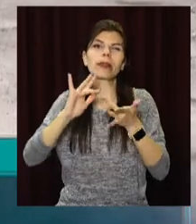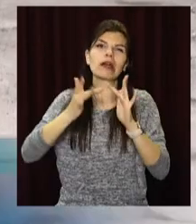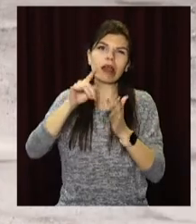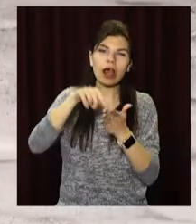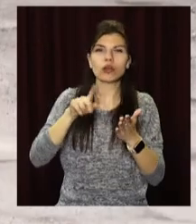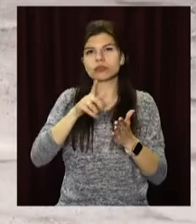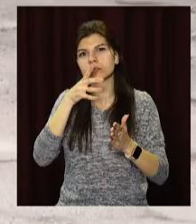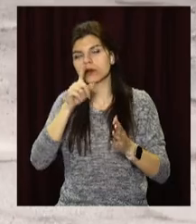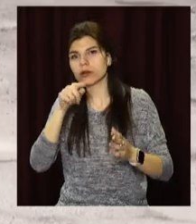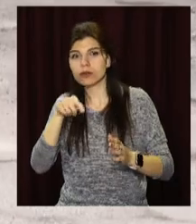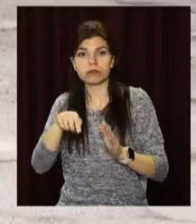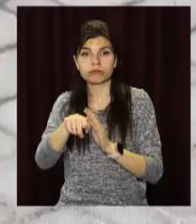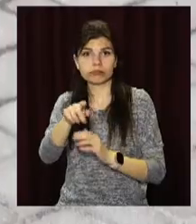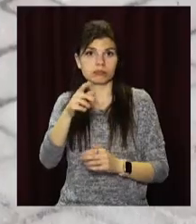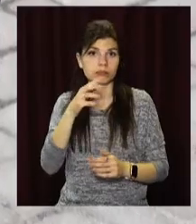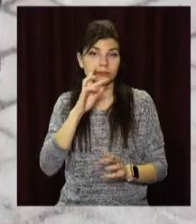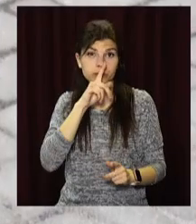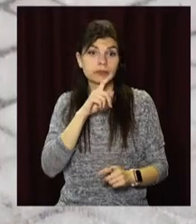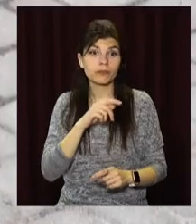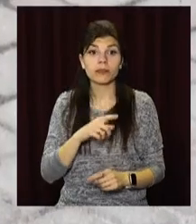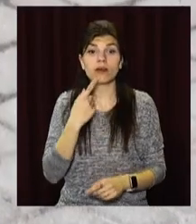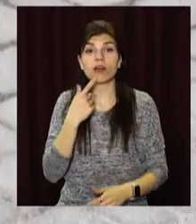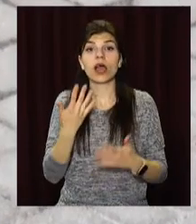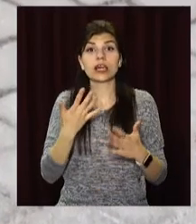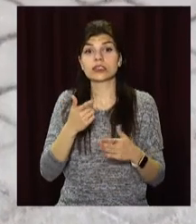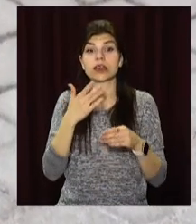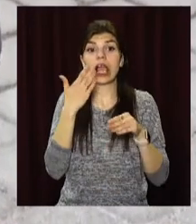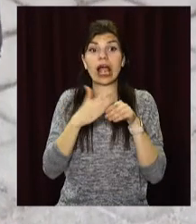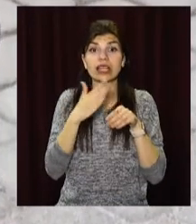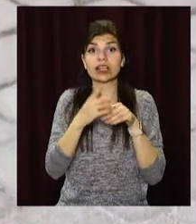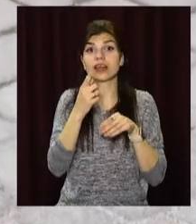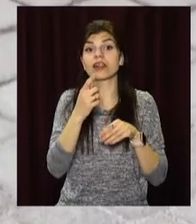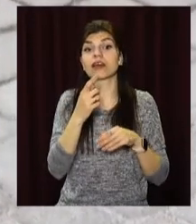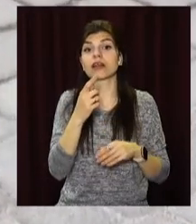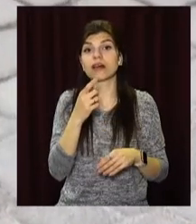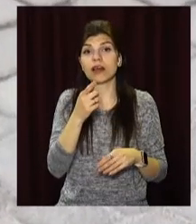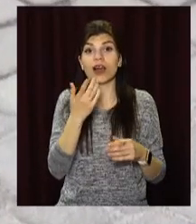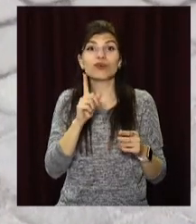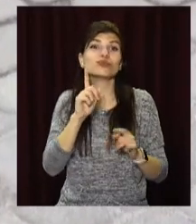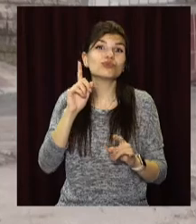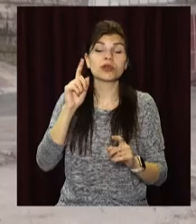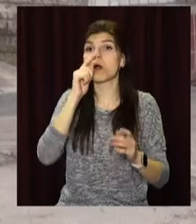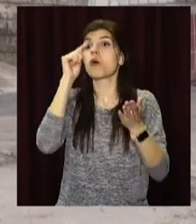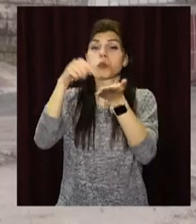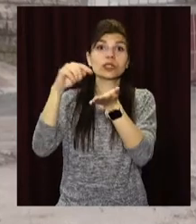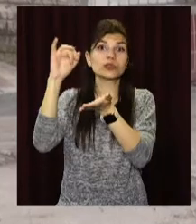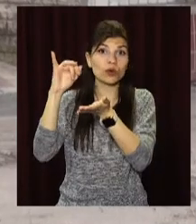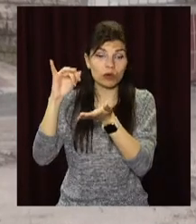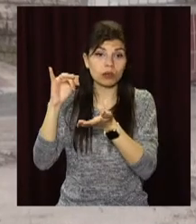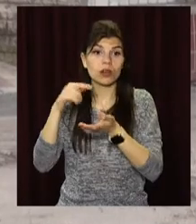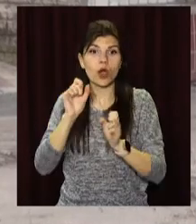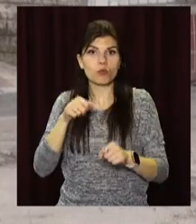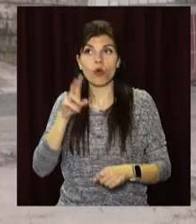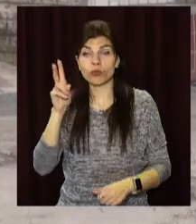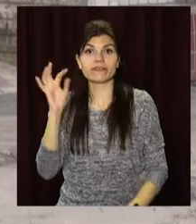підтвердженням виключно тільки з одноразовим ідентифікатором. Якщо один раз взяла кредит, вона попала в Українське бюро кредитних історій, хтось може